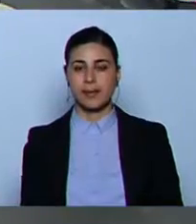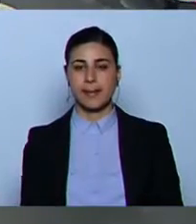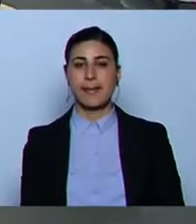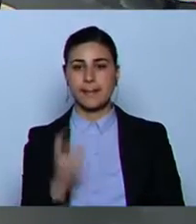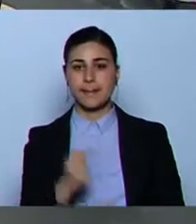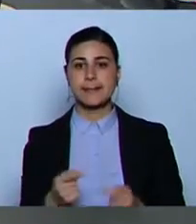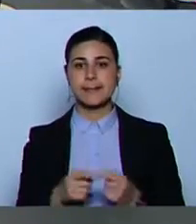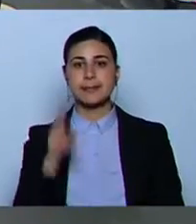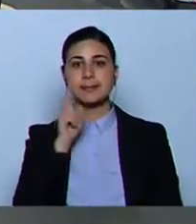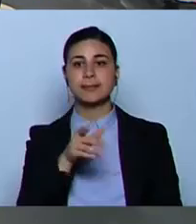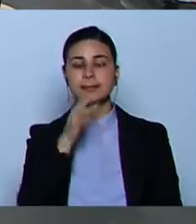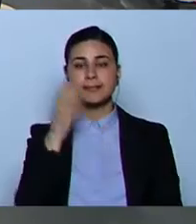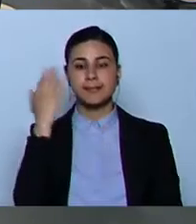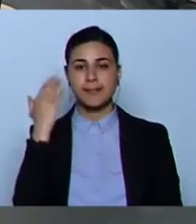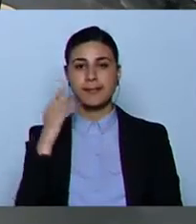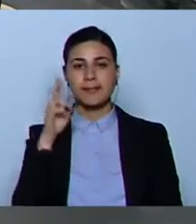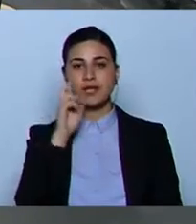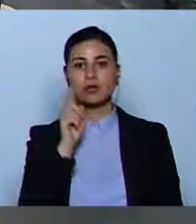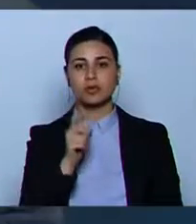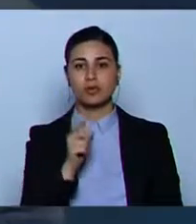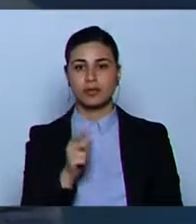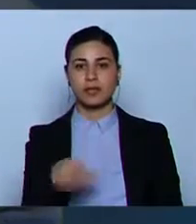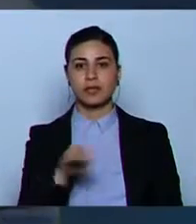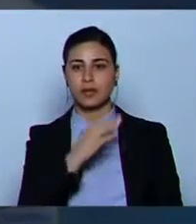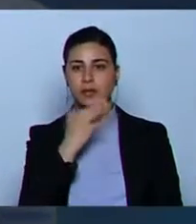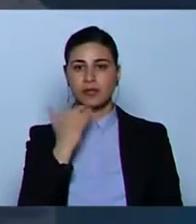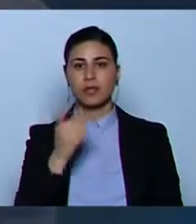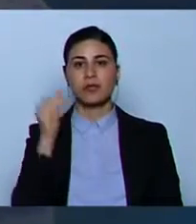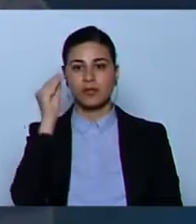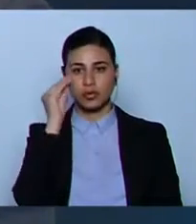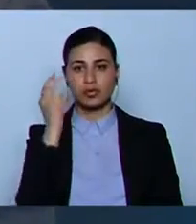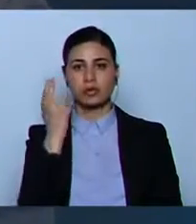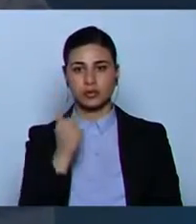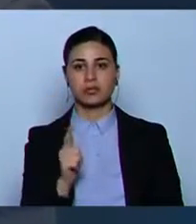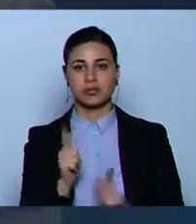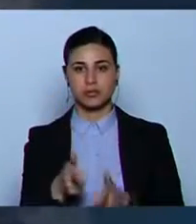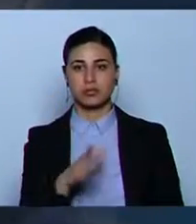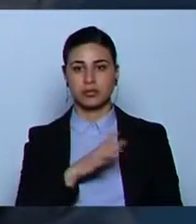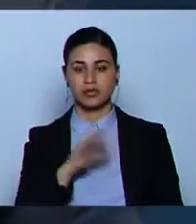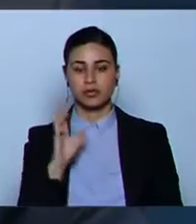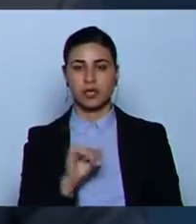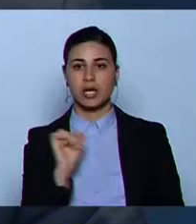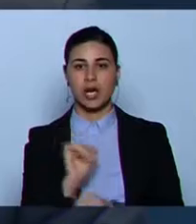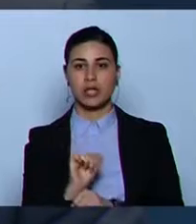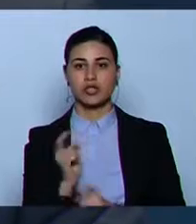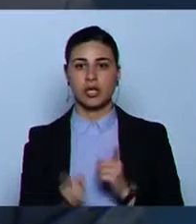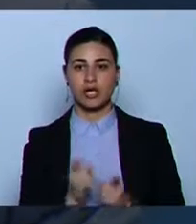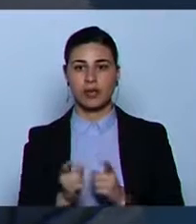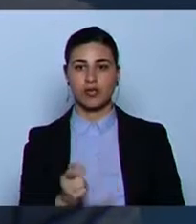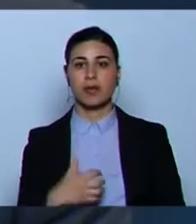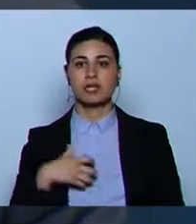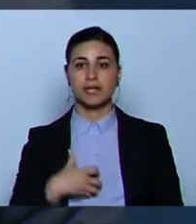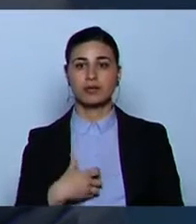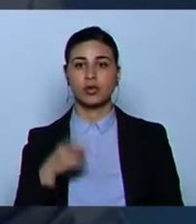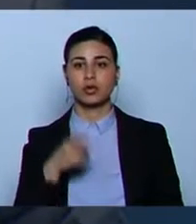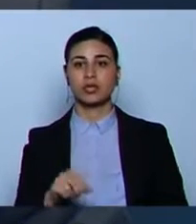ზუსტად ხელისუფლების მაშინდელმა ხელისუფლების დიდმა დაწილმა თქვენი მოსაზრება გაიზიარა და გააჩერა რეფორმა.